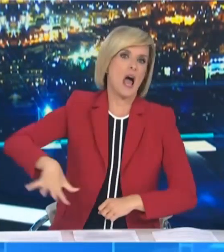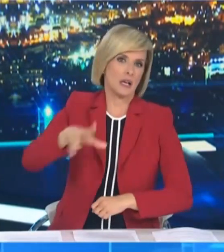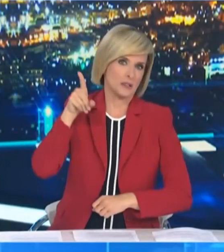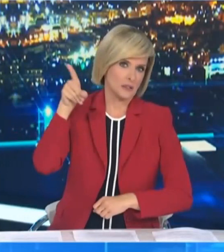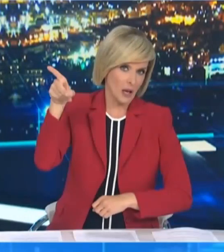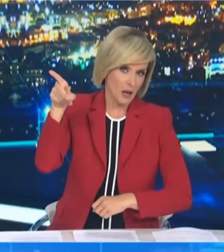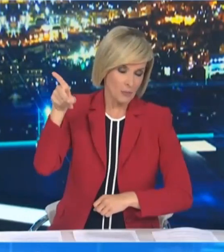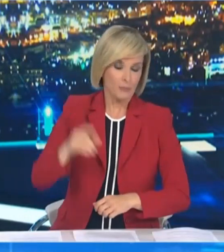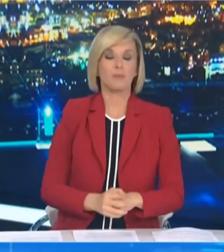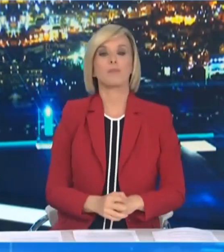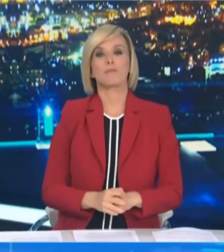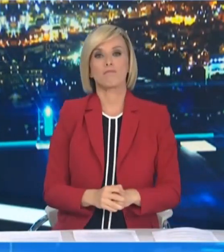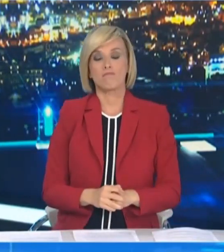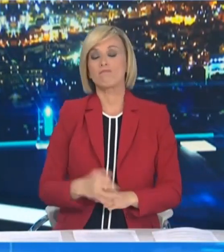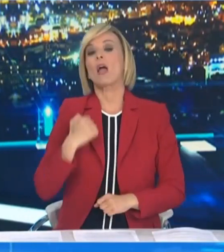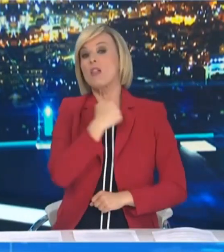Έχουμε 630